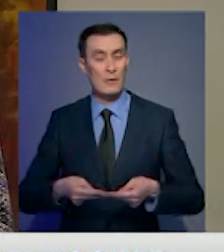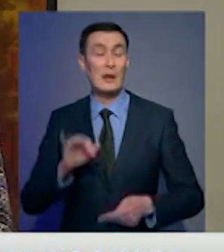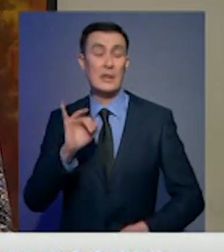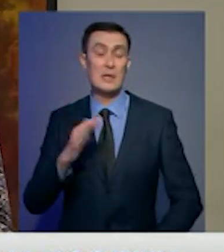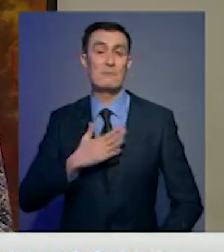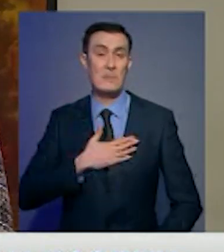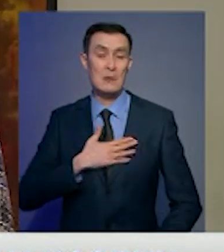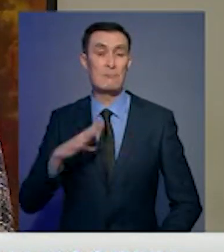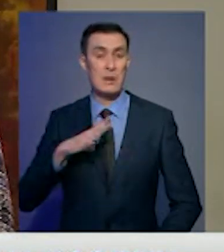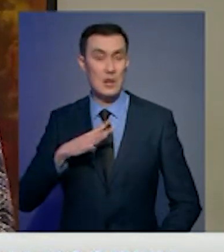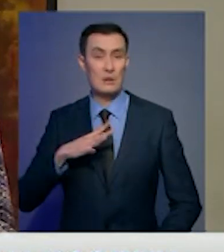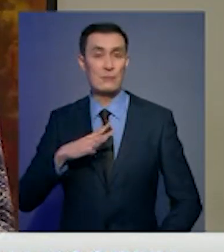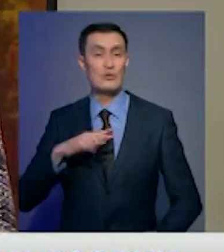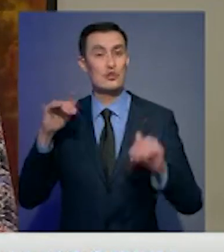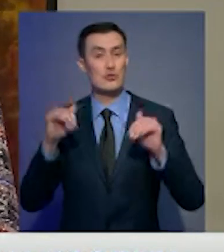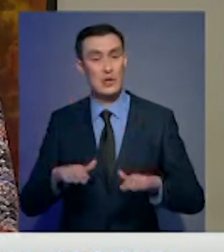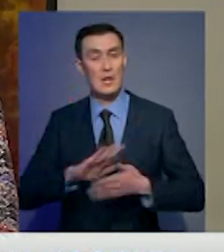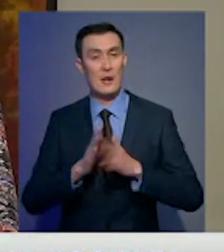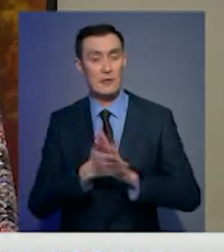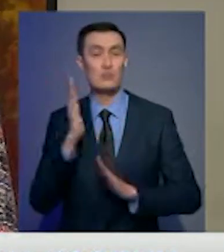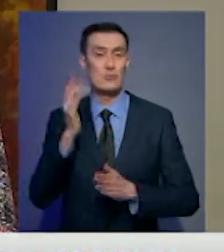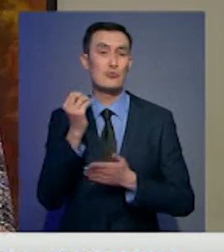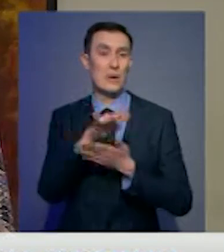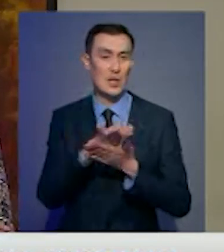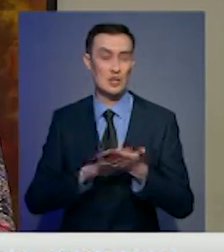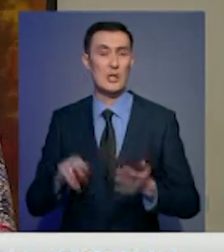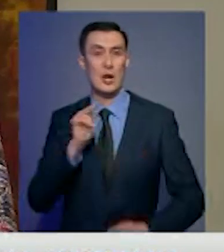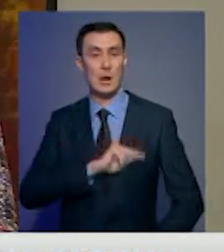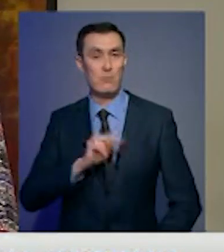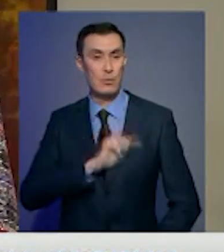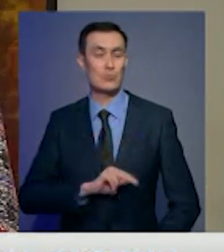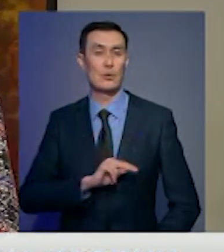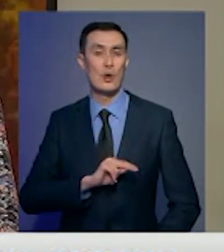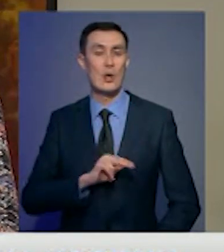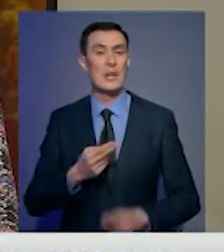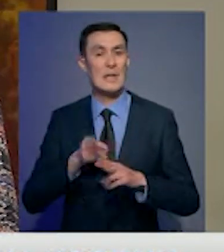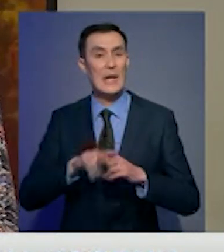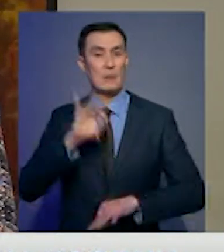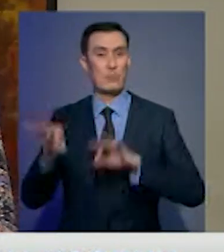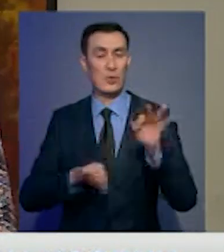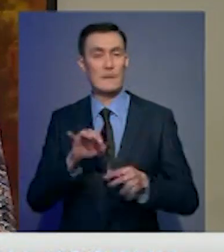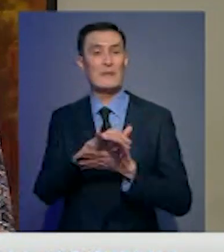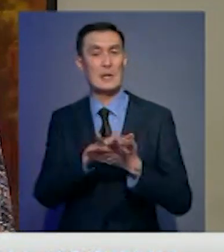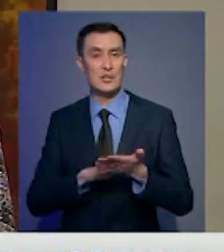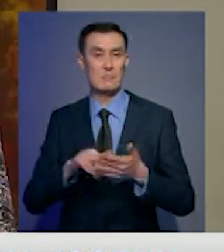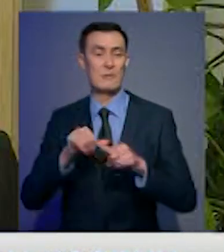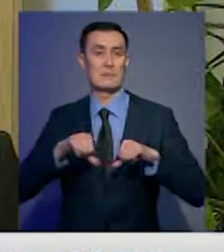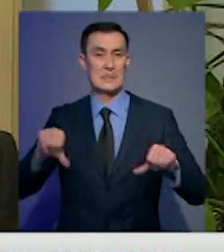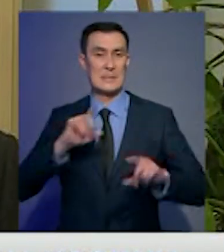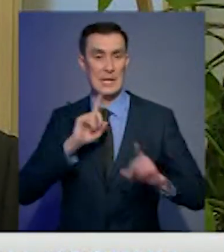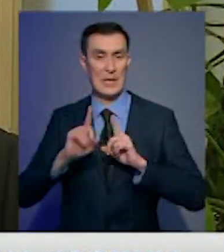мы договорились, что продолжим работу над проектом на последующих